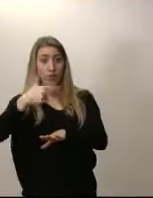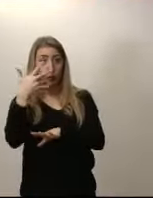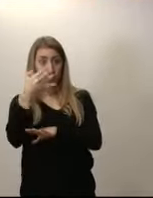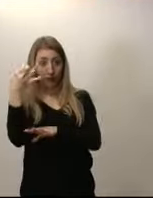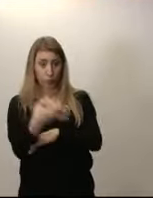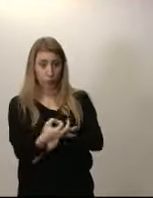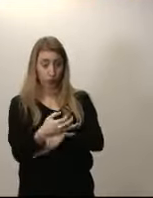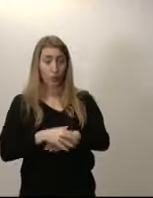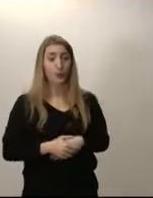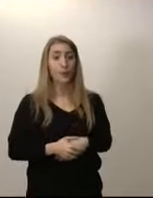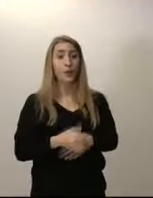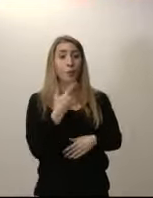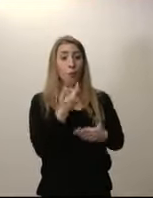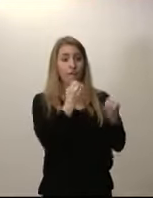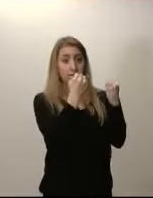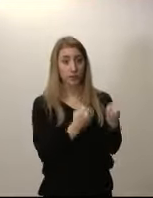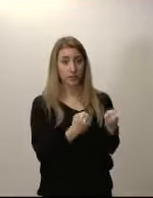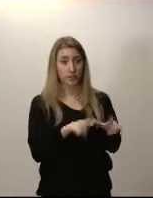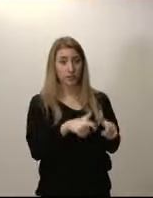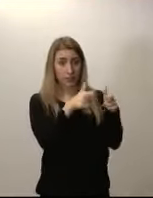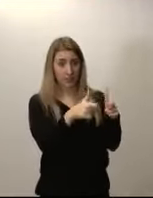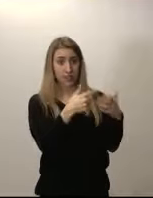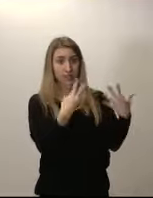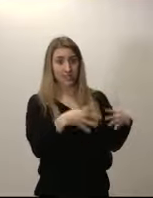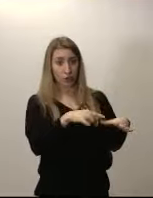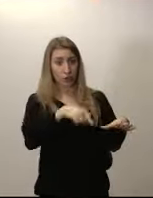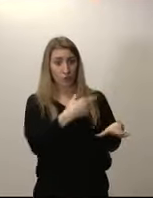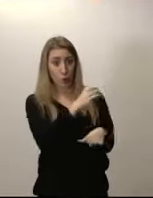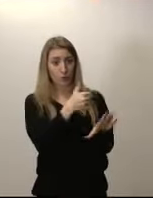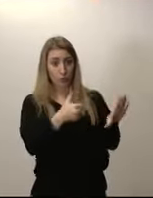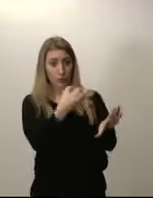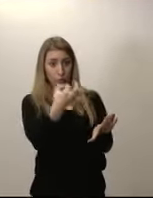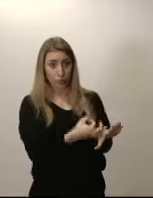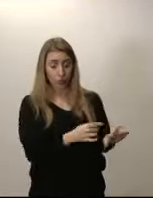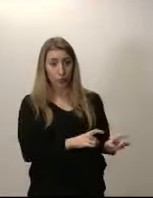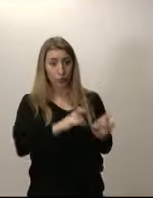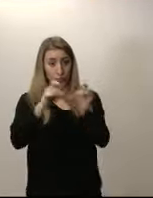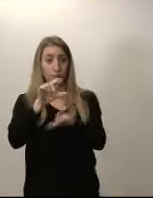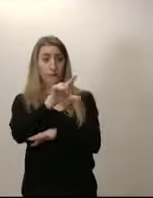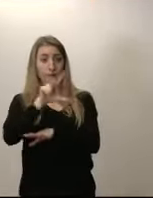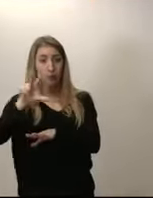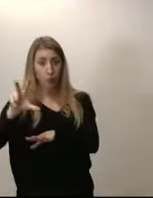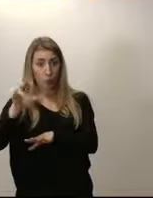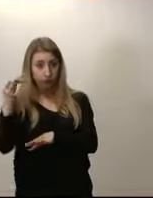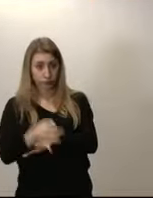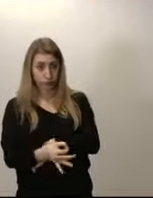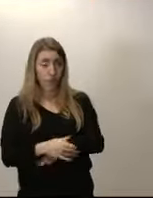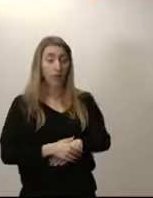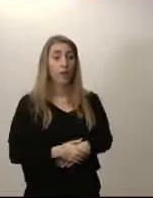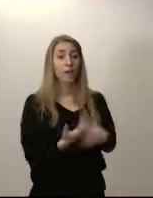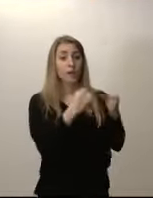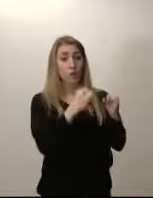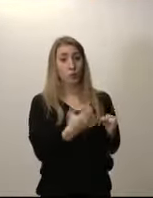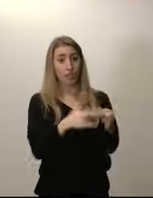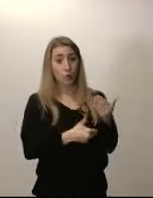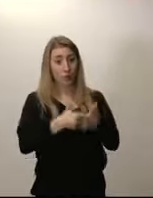23,5%, pour le foncier bâti de 19,06% à 23%, et pour le foncier non bâti